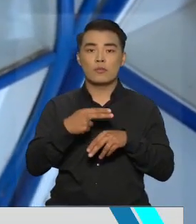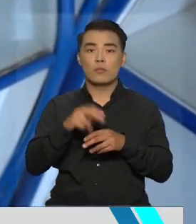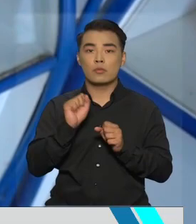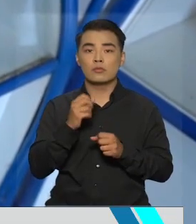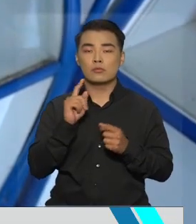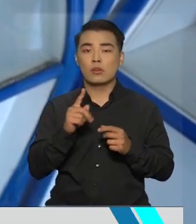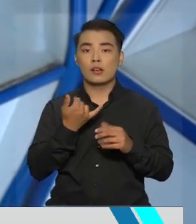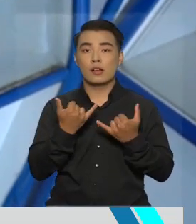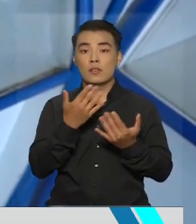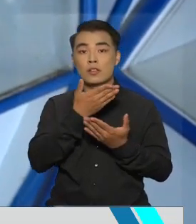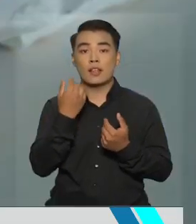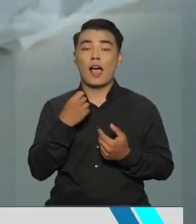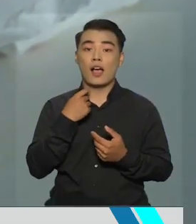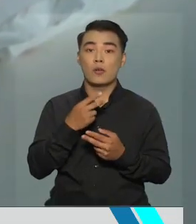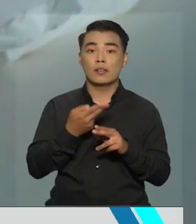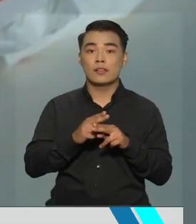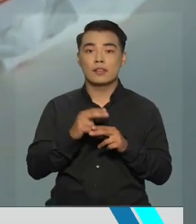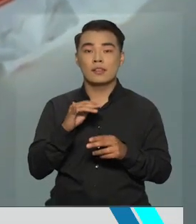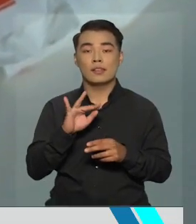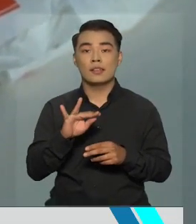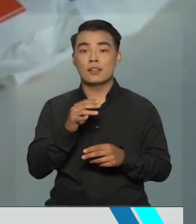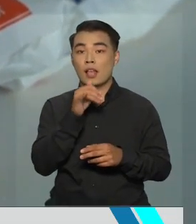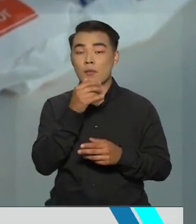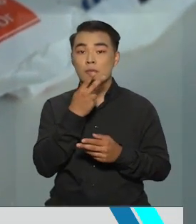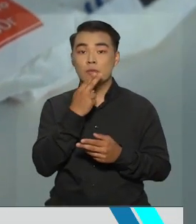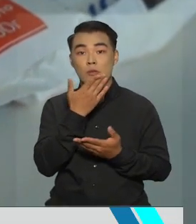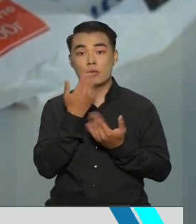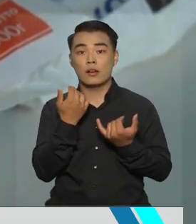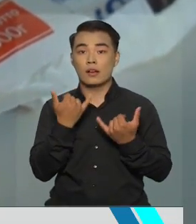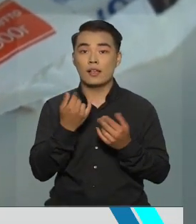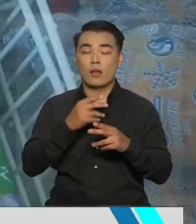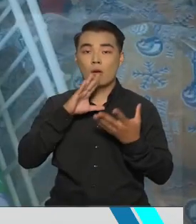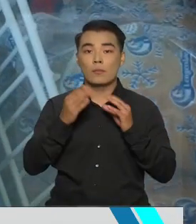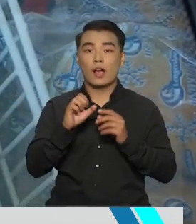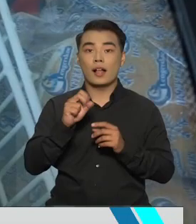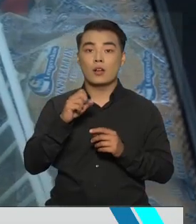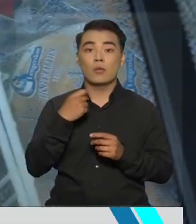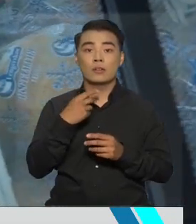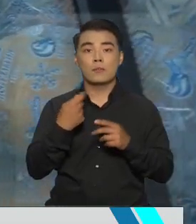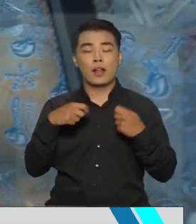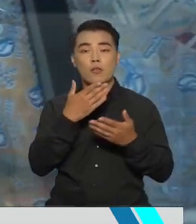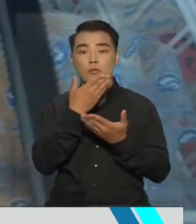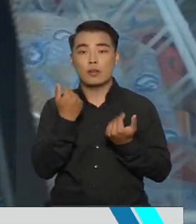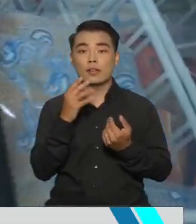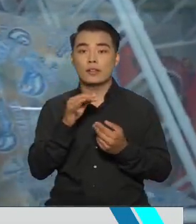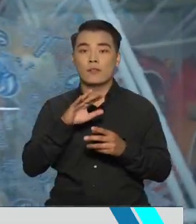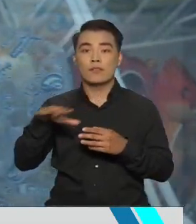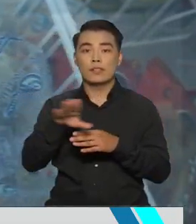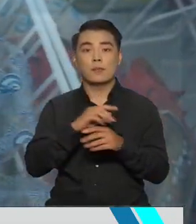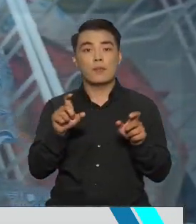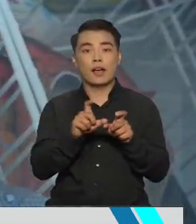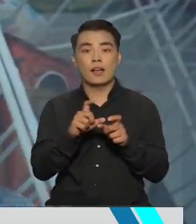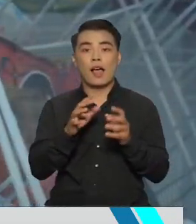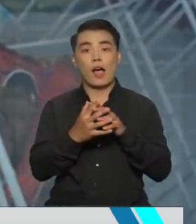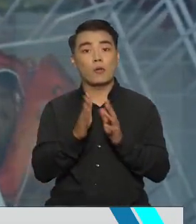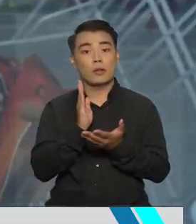вот на прилавках нет алкогольных и табачных изделий причём Табак и алкоголь не продаётся не только в этом но и во всех магазинах